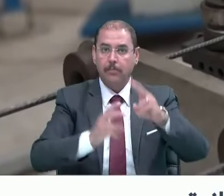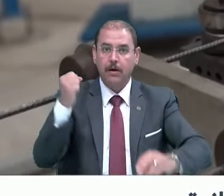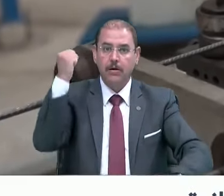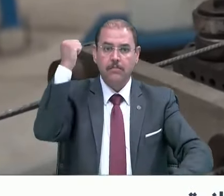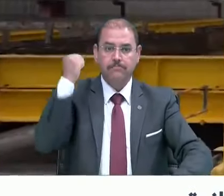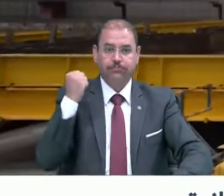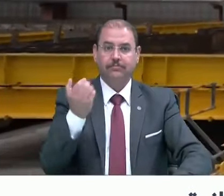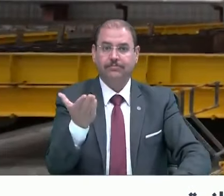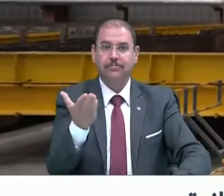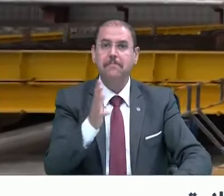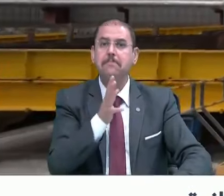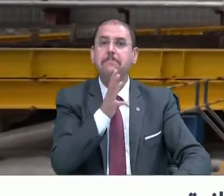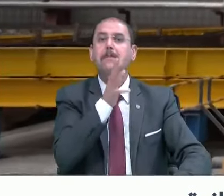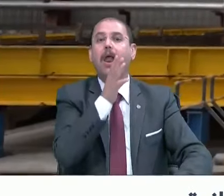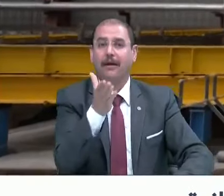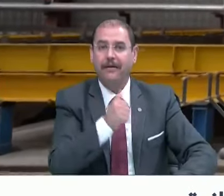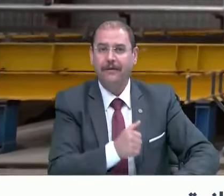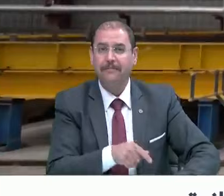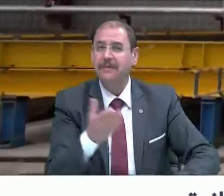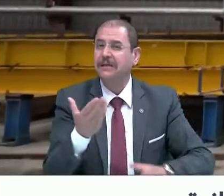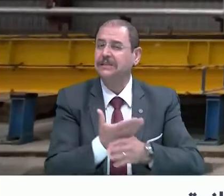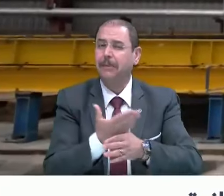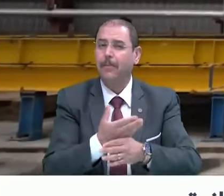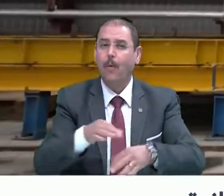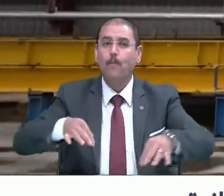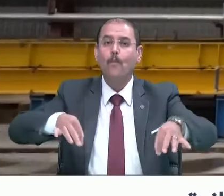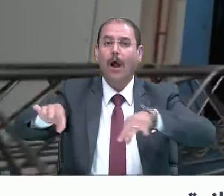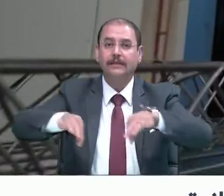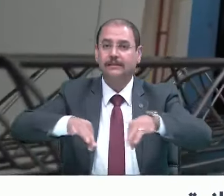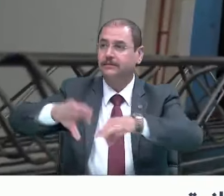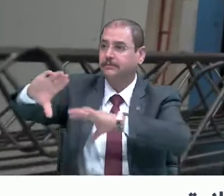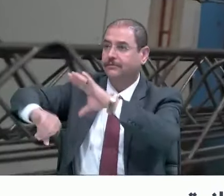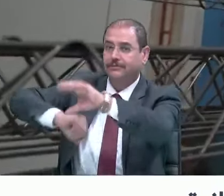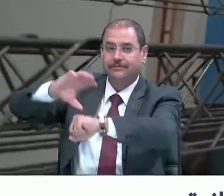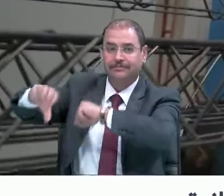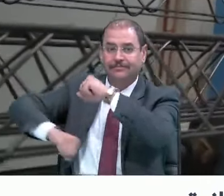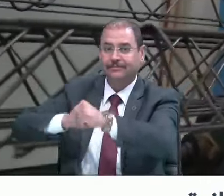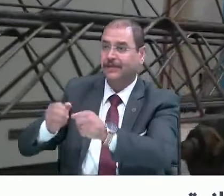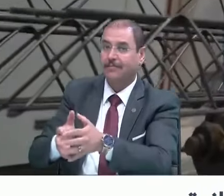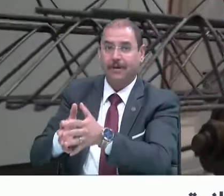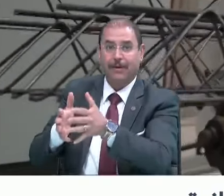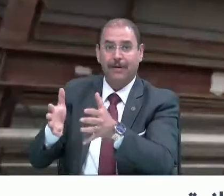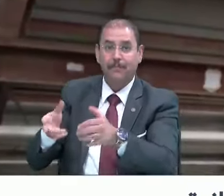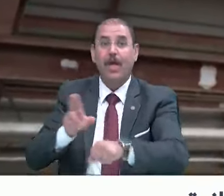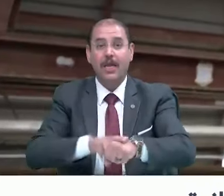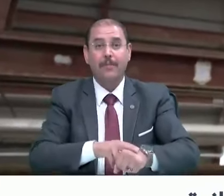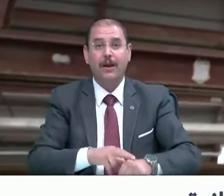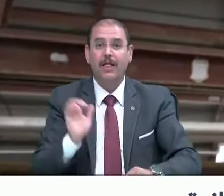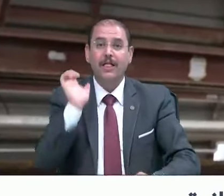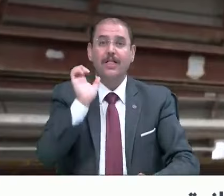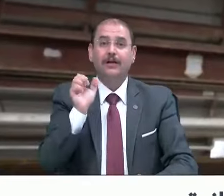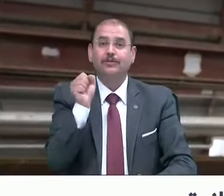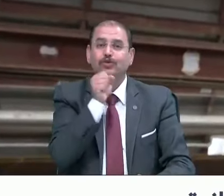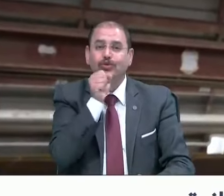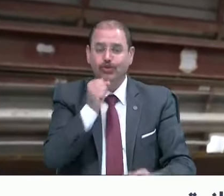المصنع وفر العديد من الوظائف للمهندسين وللعمال وكذلك فرص عمل للمتقاعدين